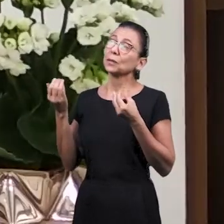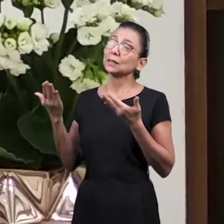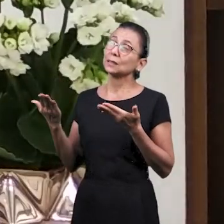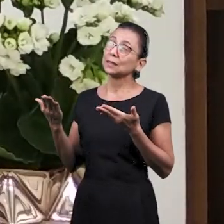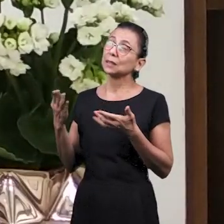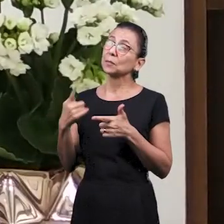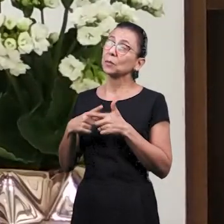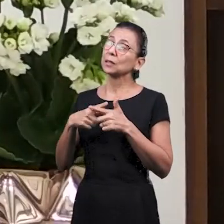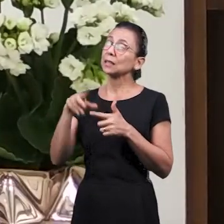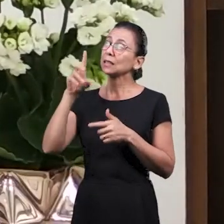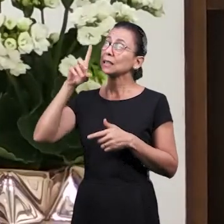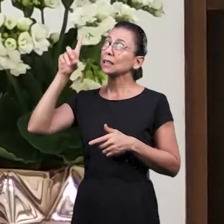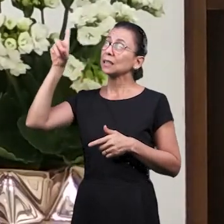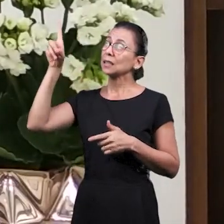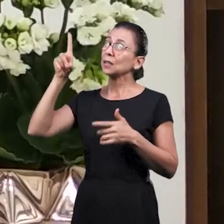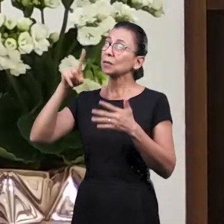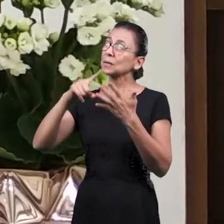мне?»